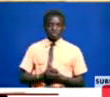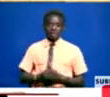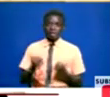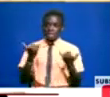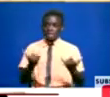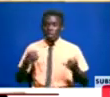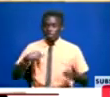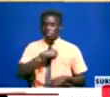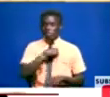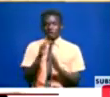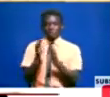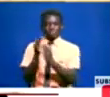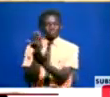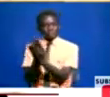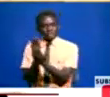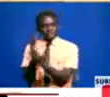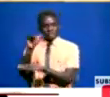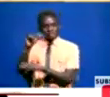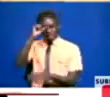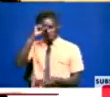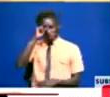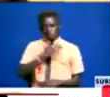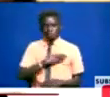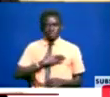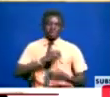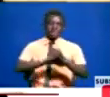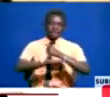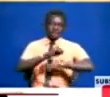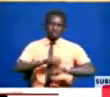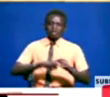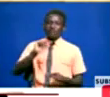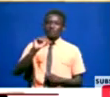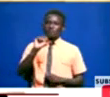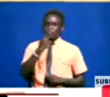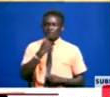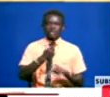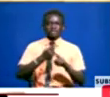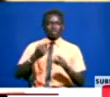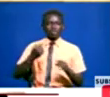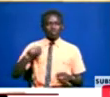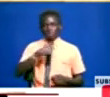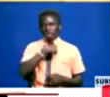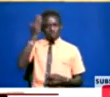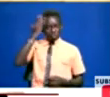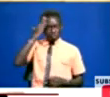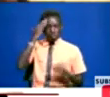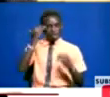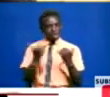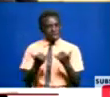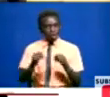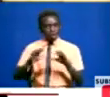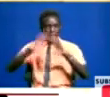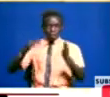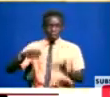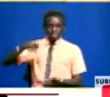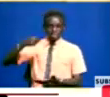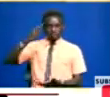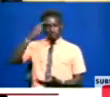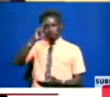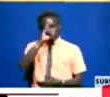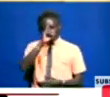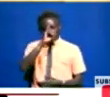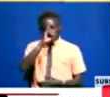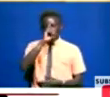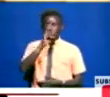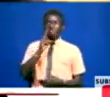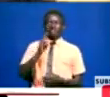tunaomba serikali iwajibike. Kwanza tukijua sasa budget ya polisi